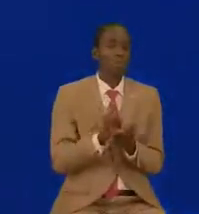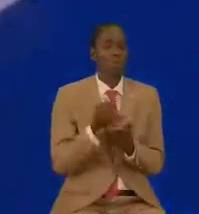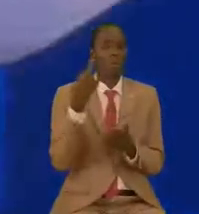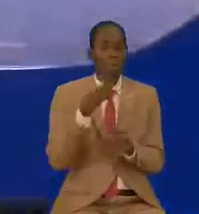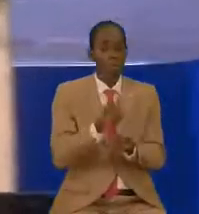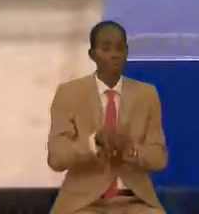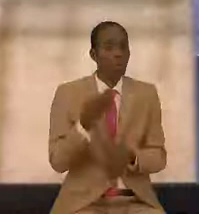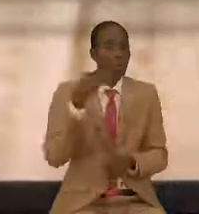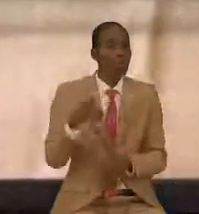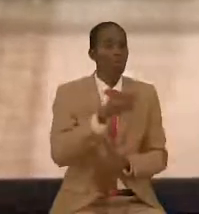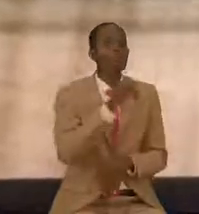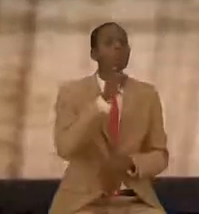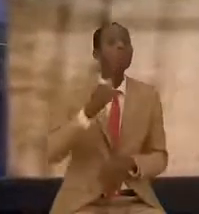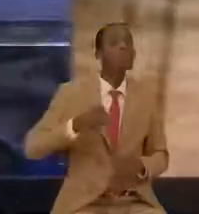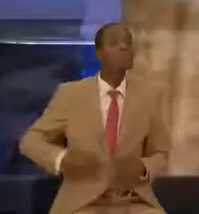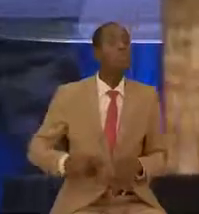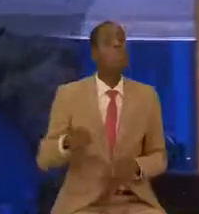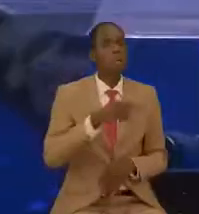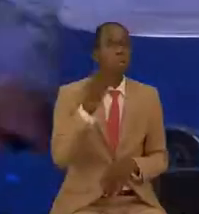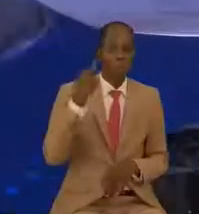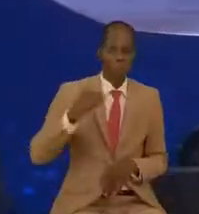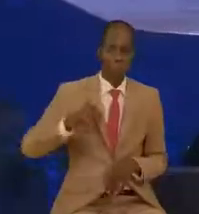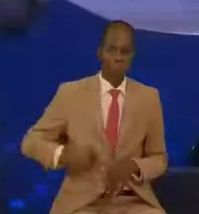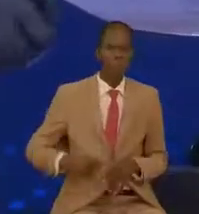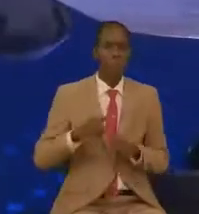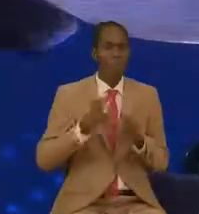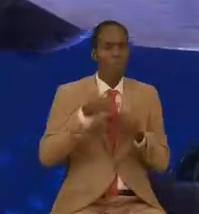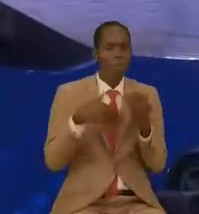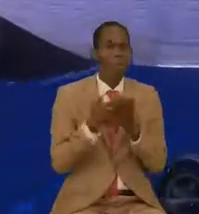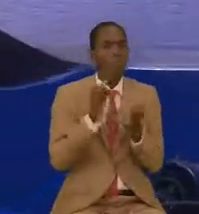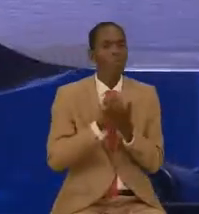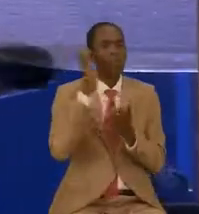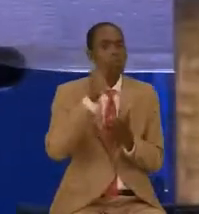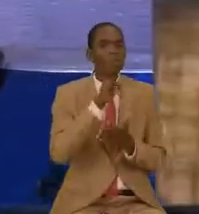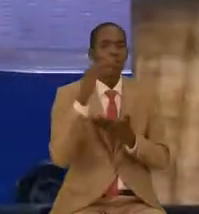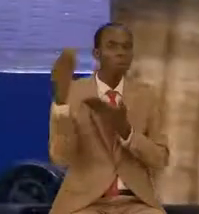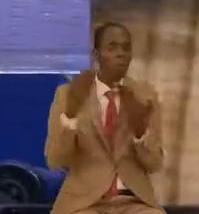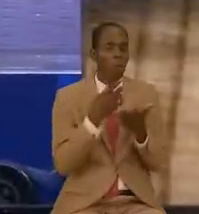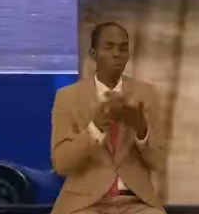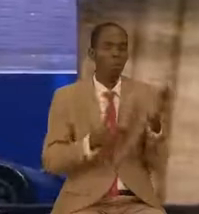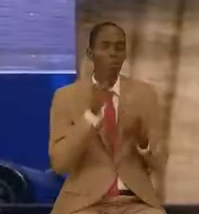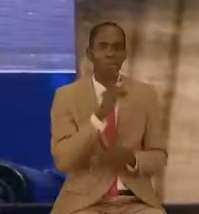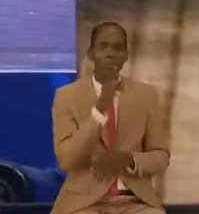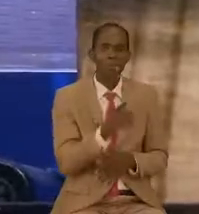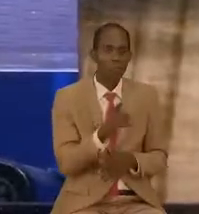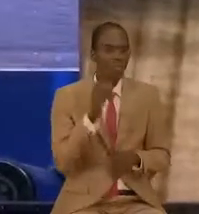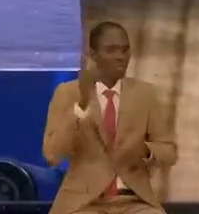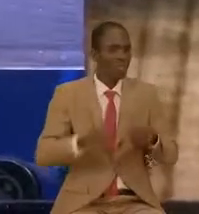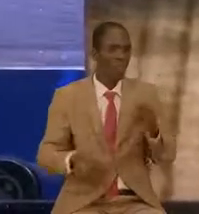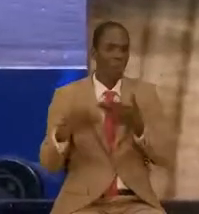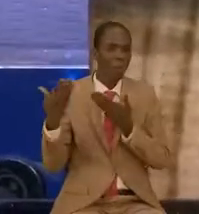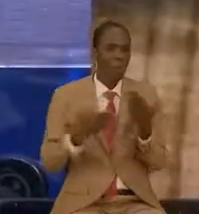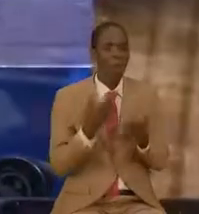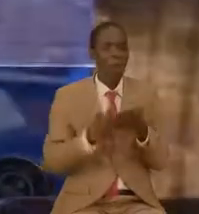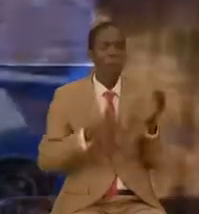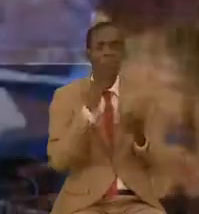pharisiens sont des hypocrites. N'étaient-ils pas circoncis? Ils étaient circoncis. Mais cela n'apporte pas. Ça ne peut pas apporter